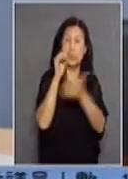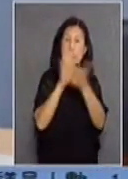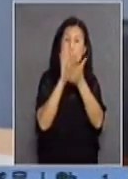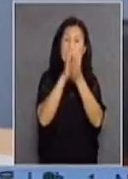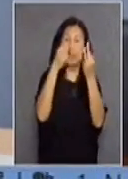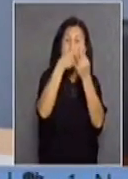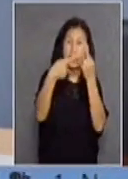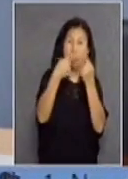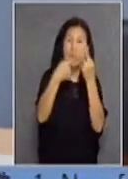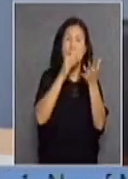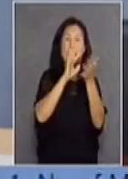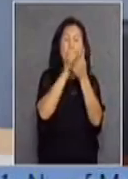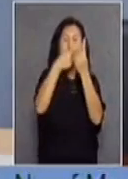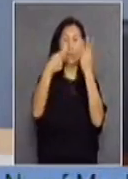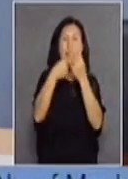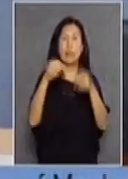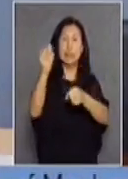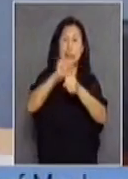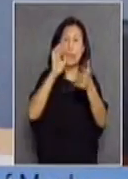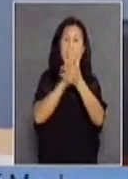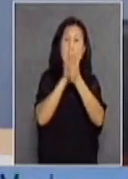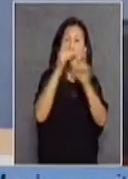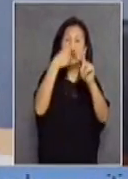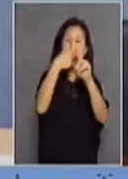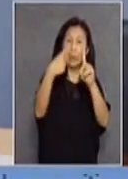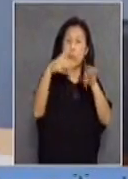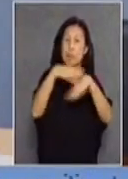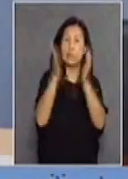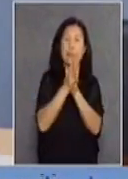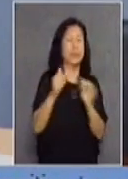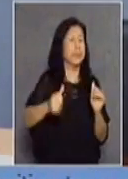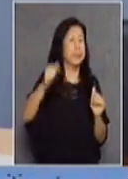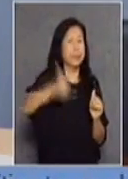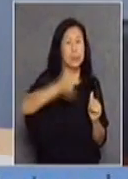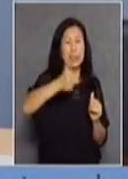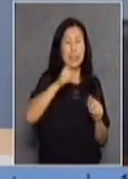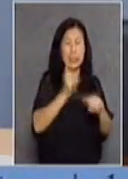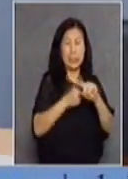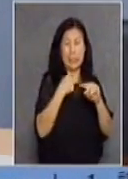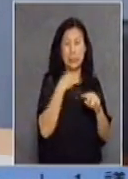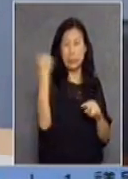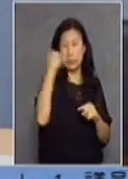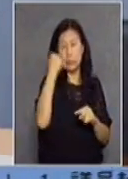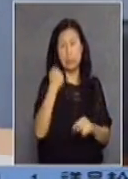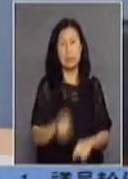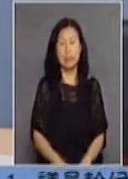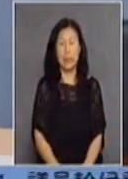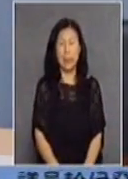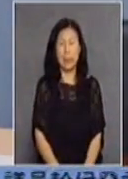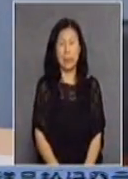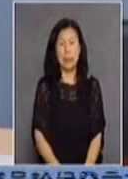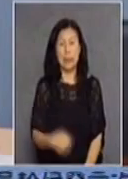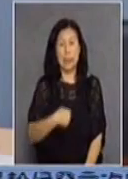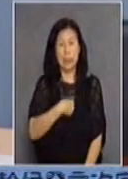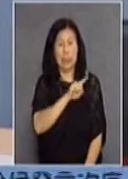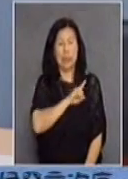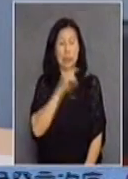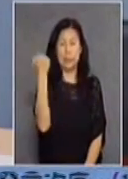十九年都唔成功，即係要努力啲啦，係咪？咁我就盡咗努力